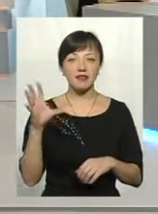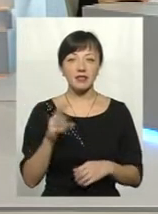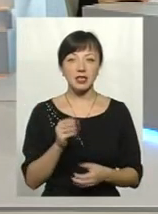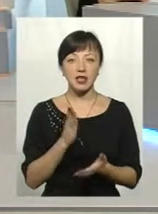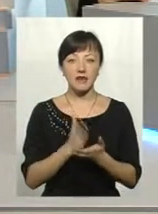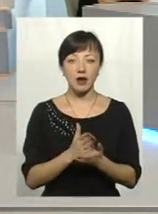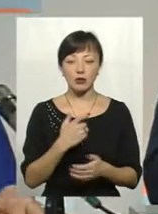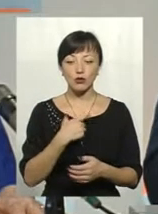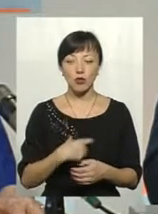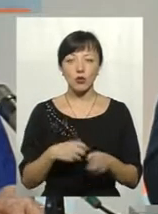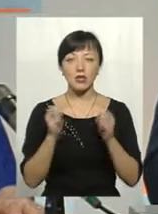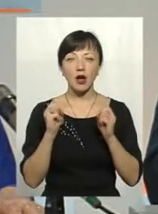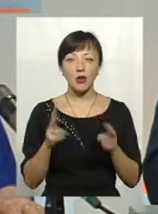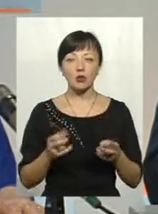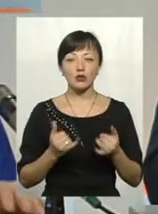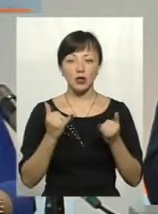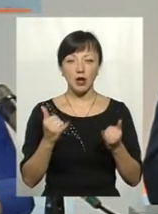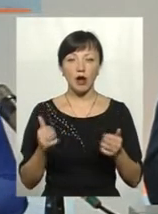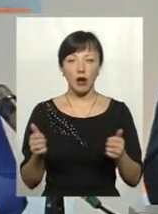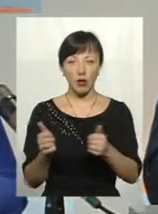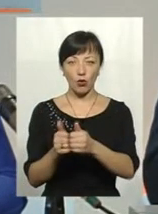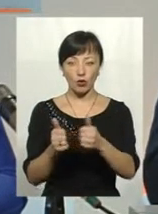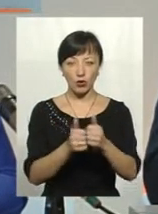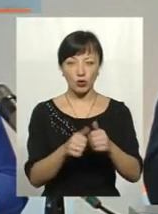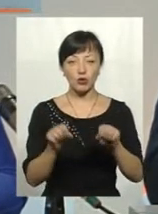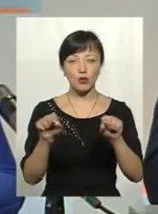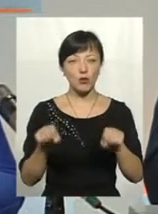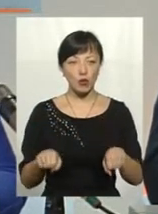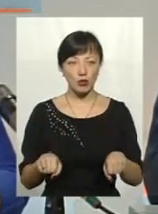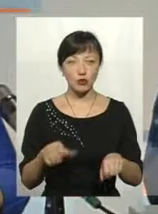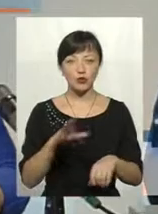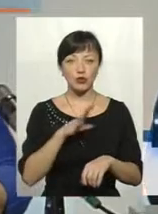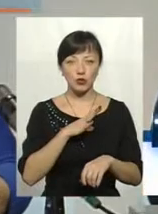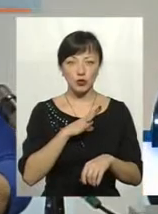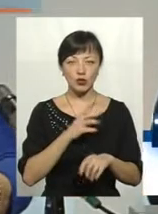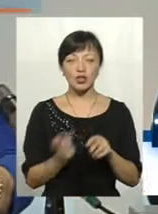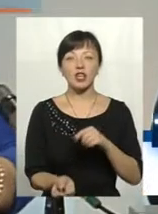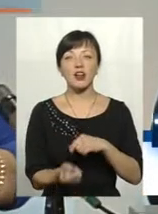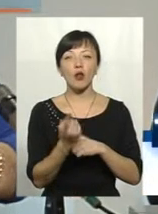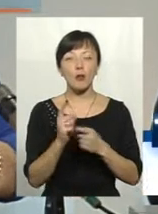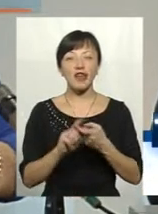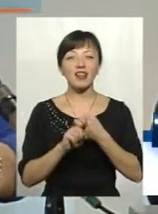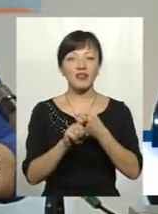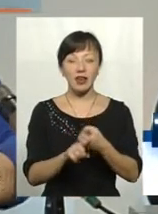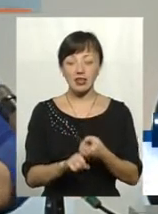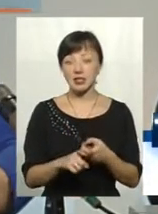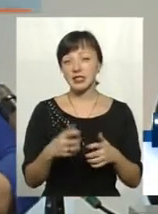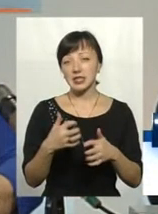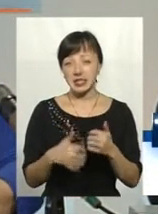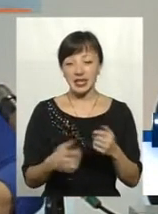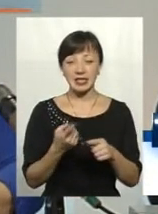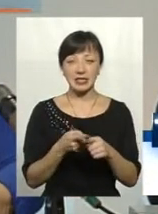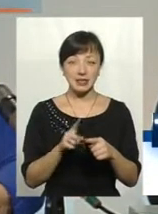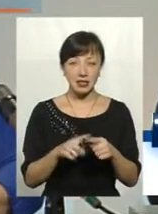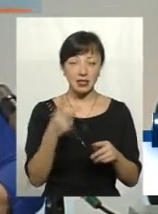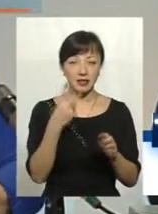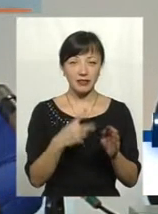собою загрозу для оточуючих і можуть бути джерелом інфекції. Серед названих